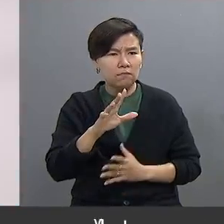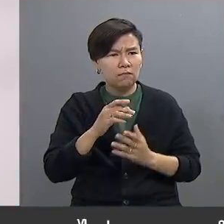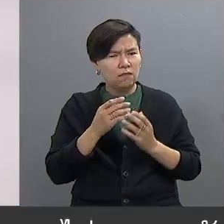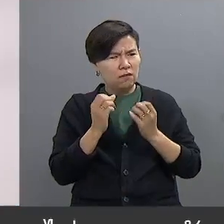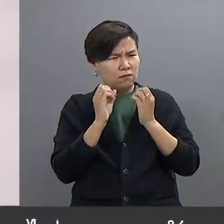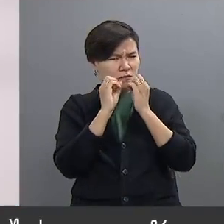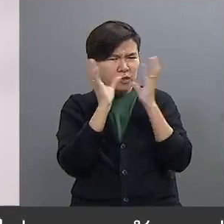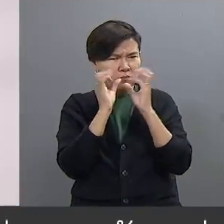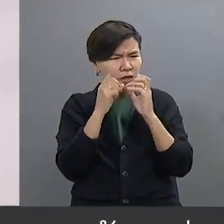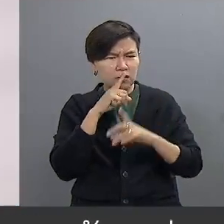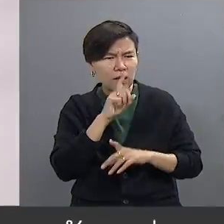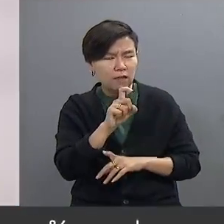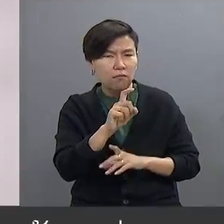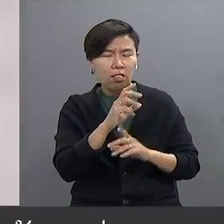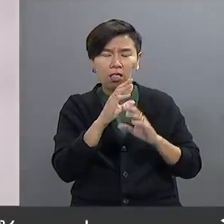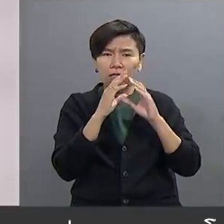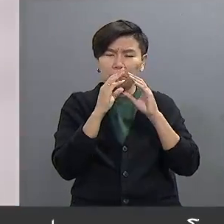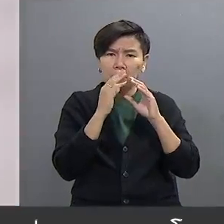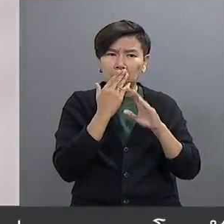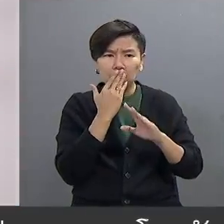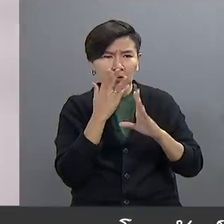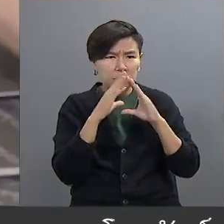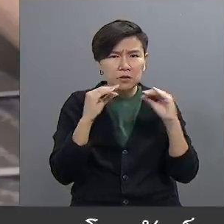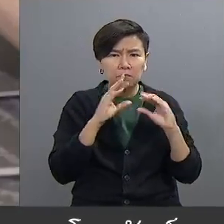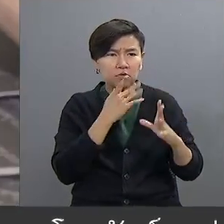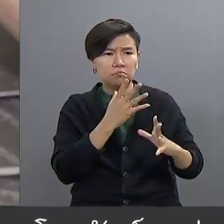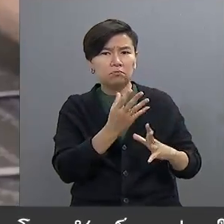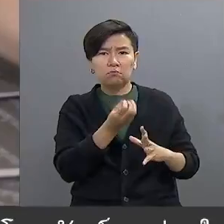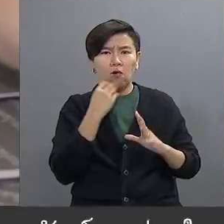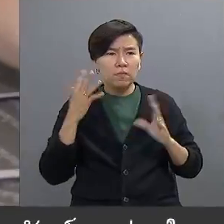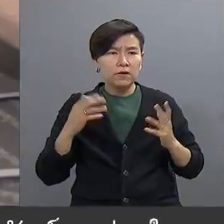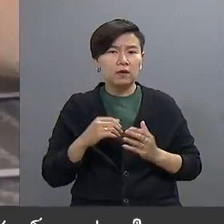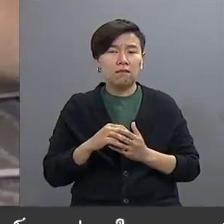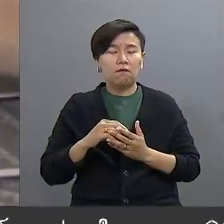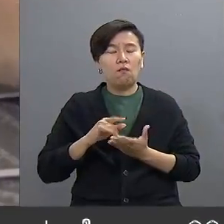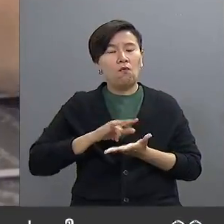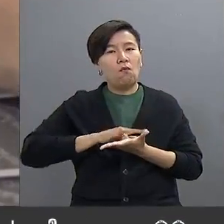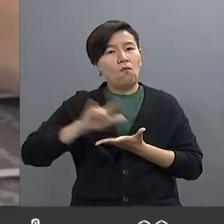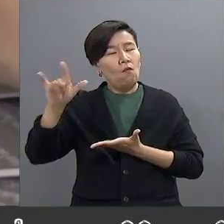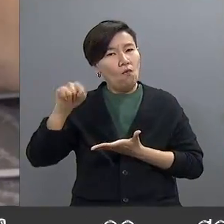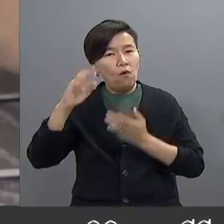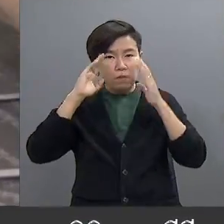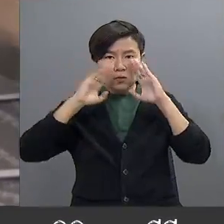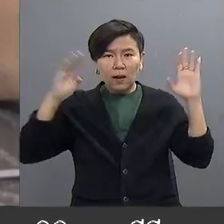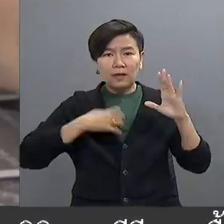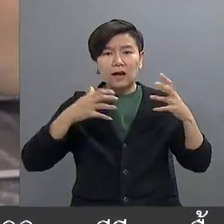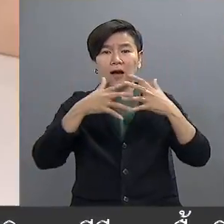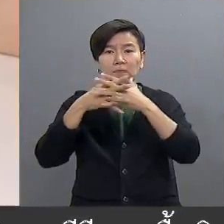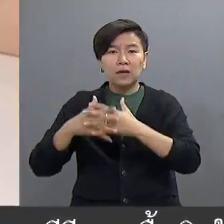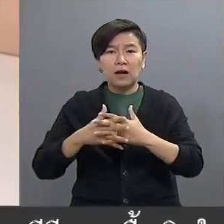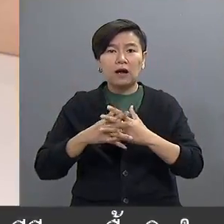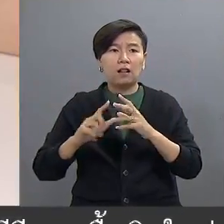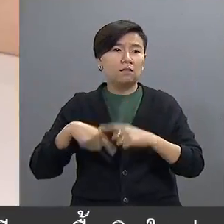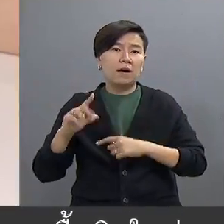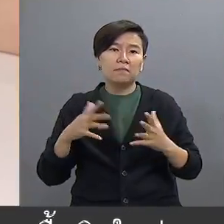ครั้งซึ่งตอนนี้เธอมั่นใจแล้วว่าไม่ได้เดินทางไปหาประสบการณ์ตามความฝันที่สหรัฐอเมริกาอย่างแน่นอนค่ะ